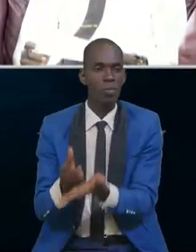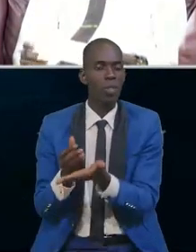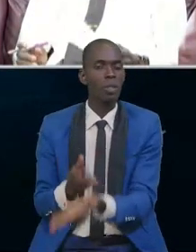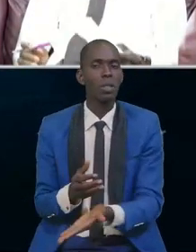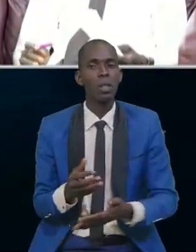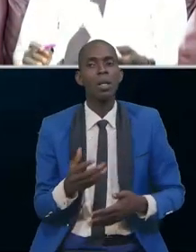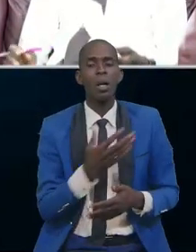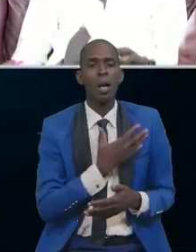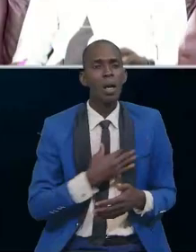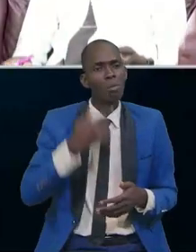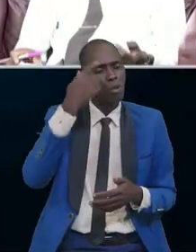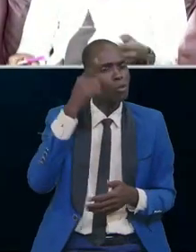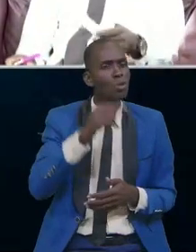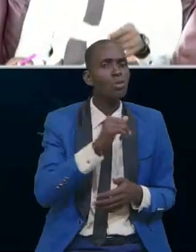verre.